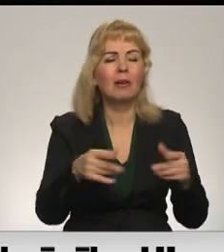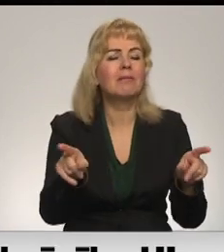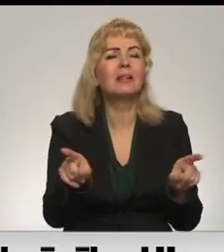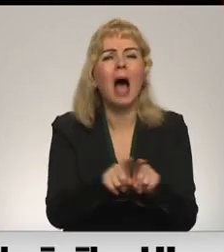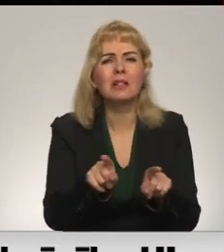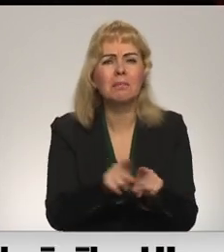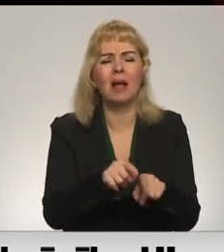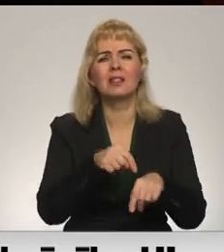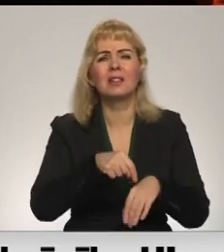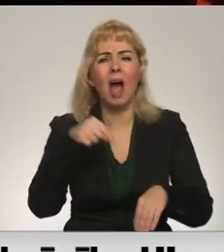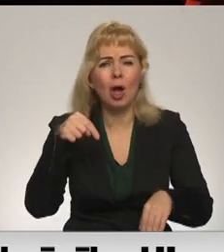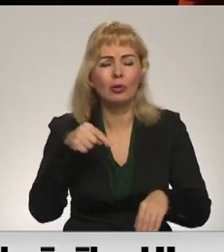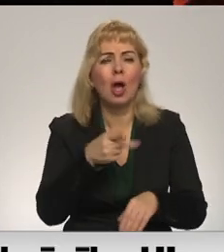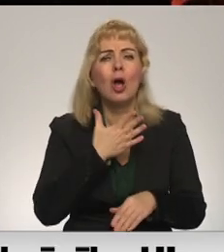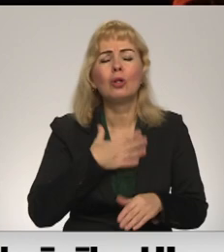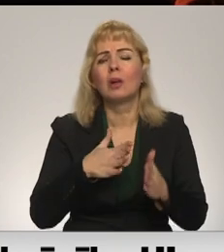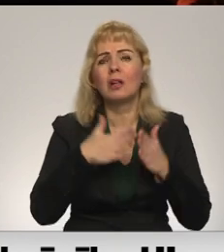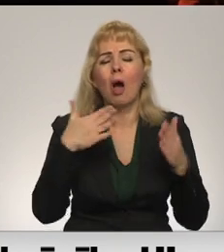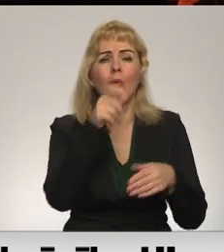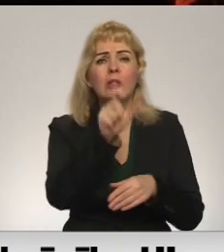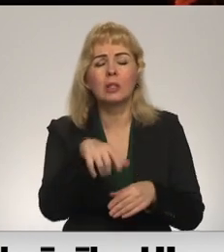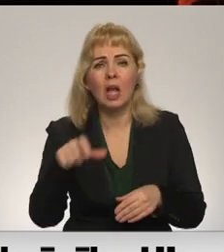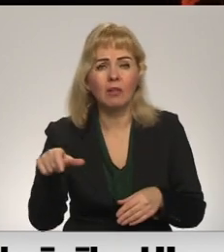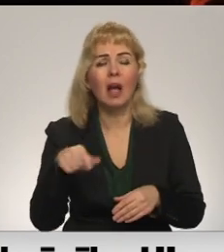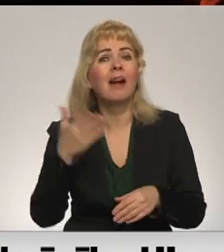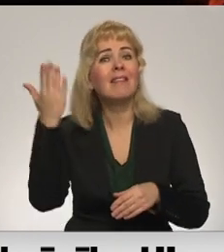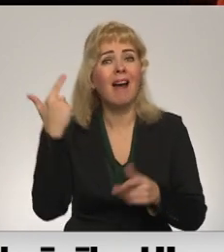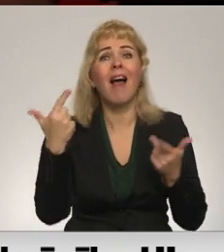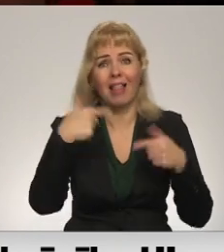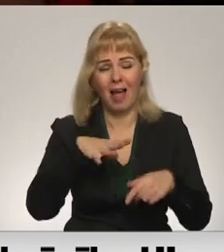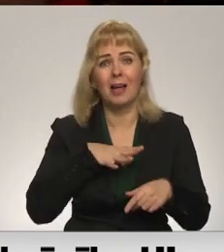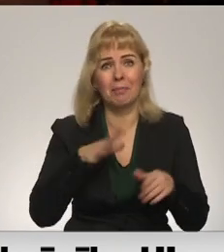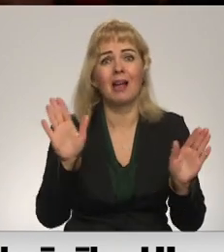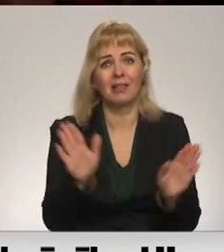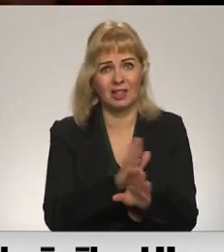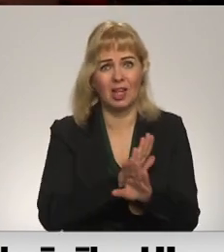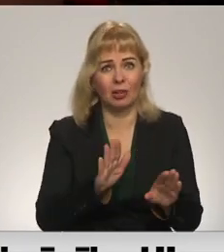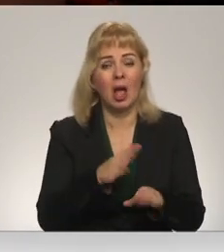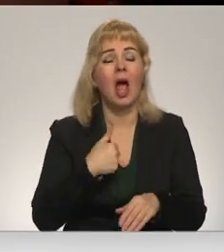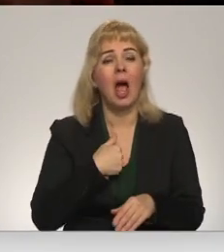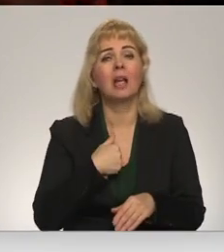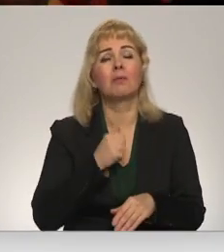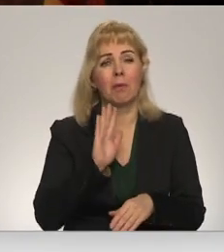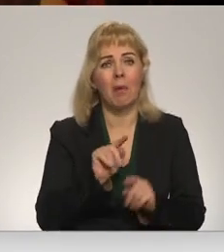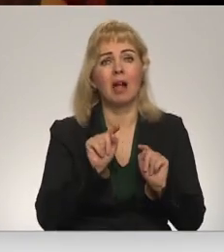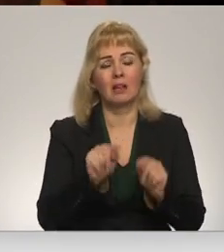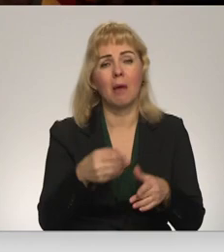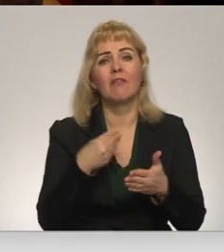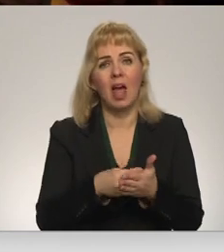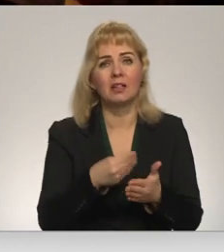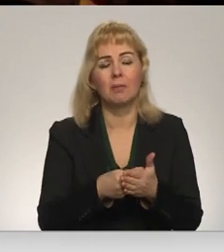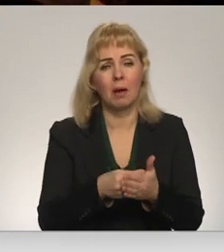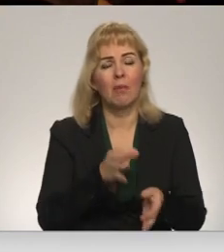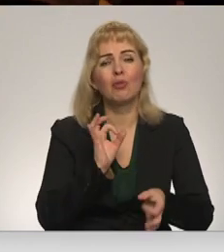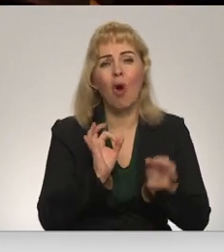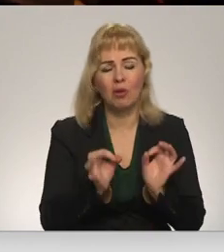tās pašas sajūtas. Ļoti daudz cilvēku, kas arī tajā laikā dziedāja. Es esmu par tādām vērtībām un cilvēciskām